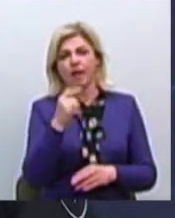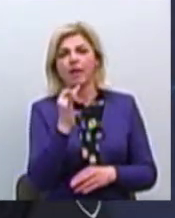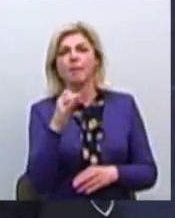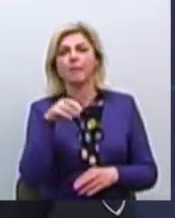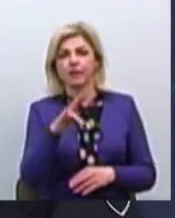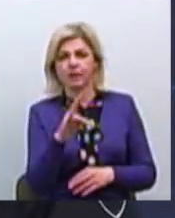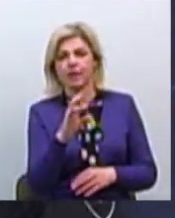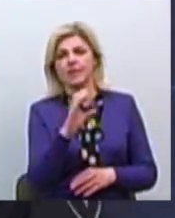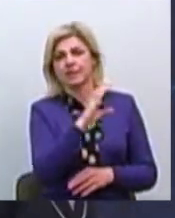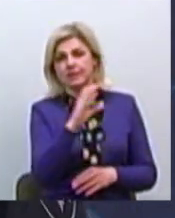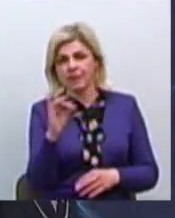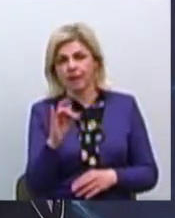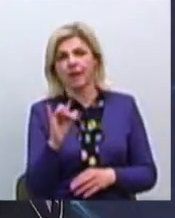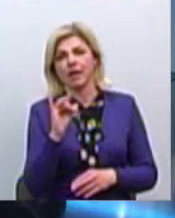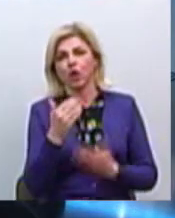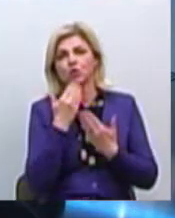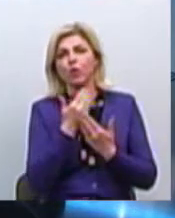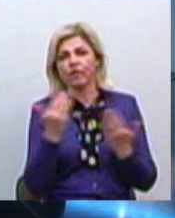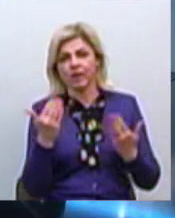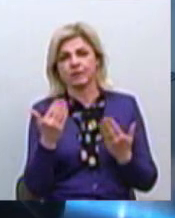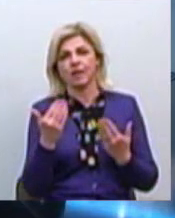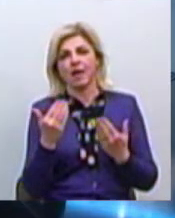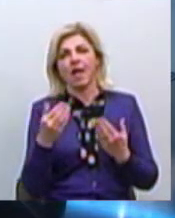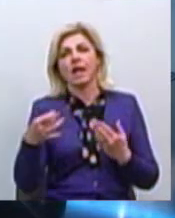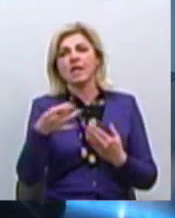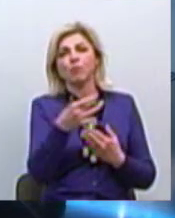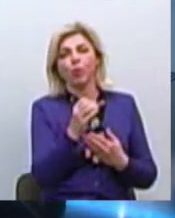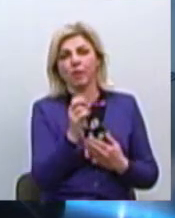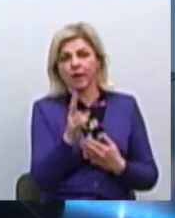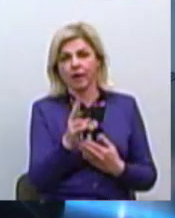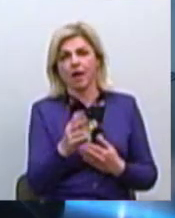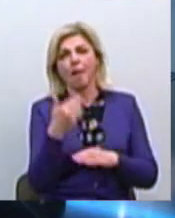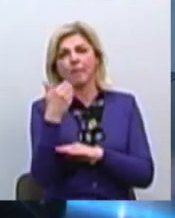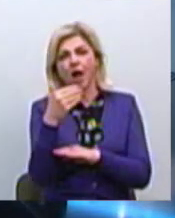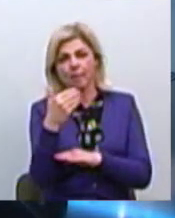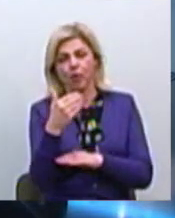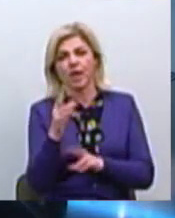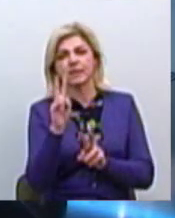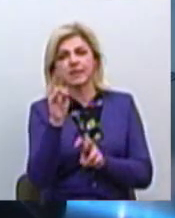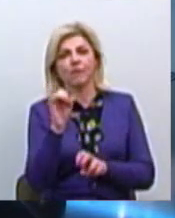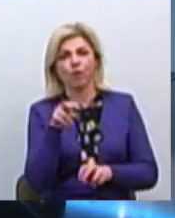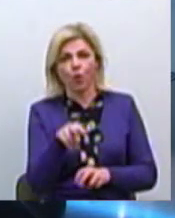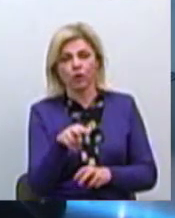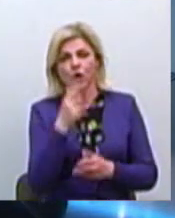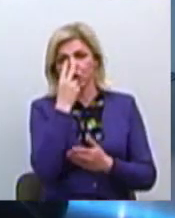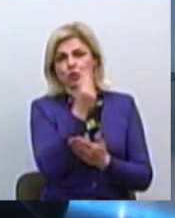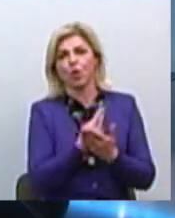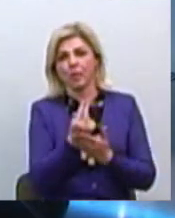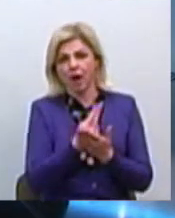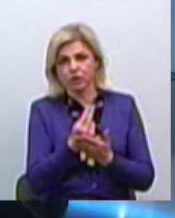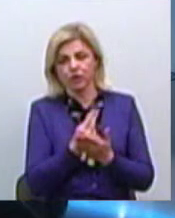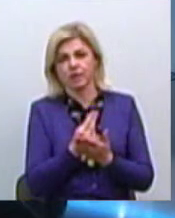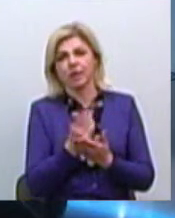СРСР та радянських союзних республік, прапори, символи, зображення, атрибутика